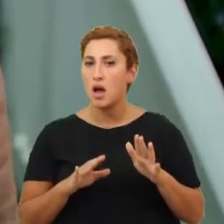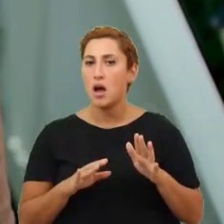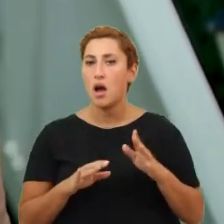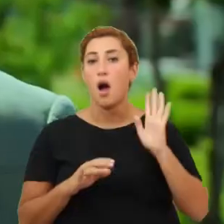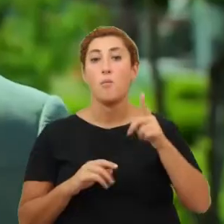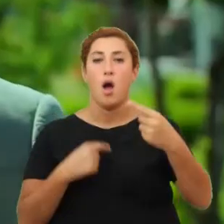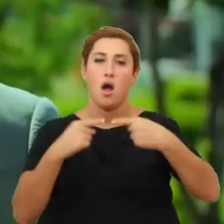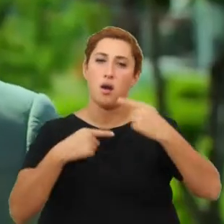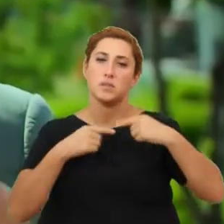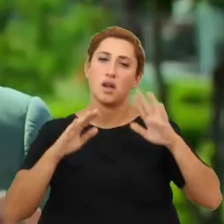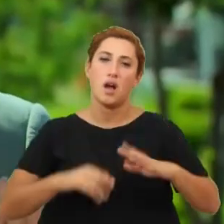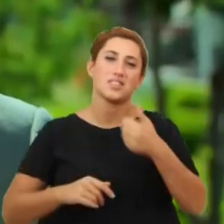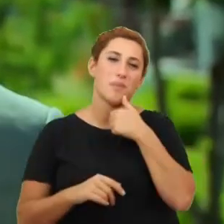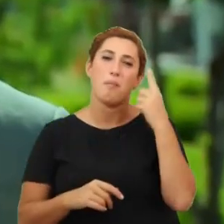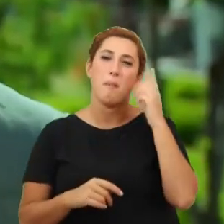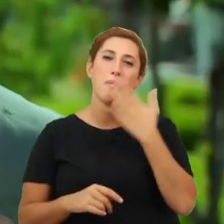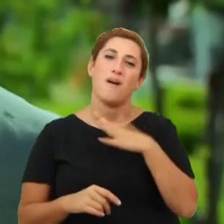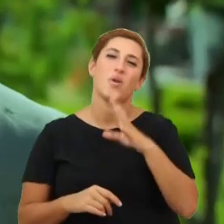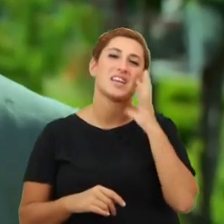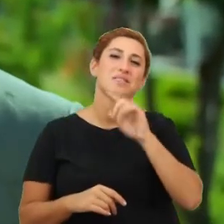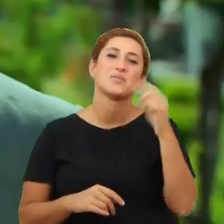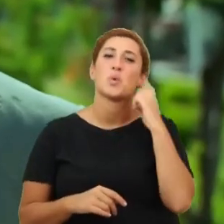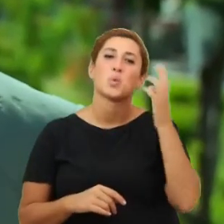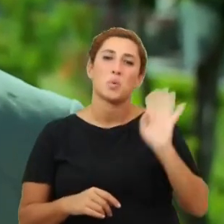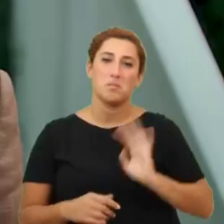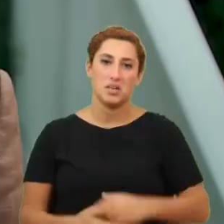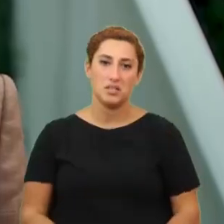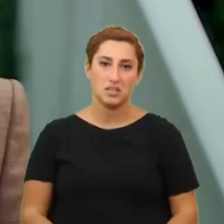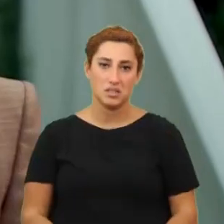Aman bak, bu aramızda kalsın, babamın haberi yok ha. Kimse duymasın.